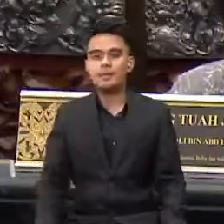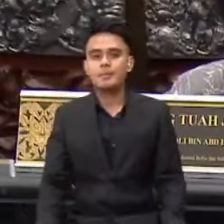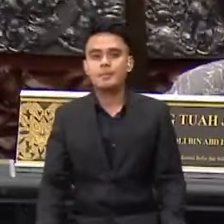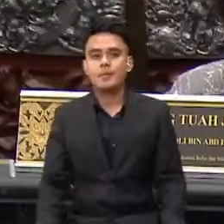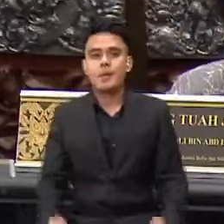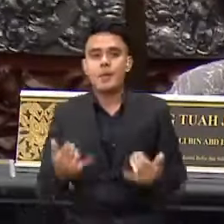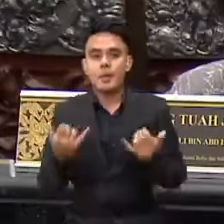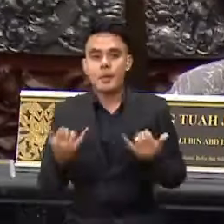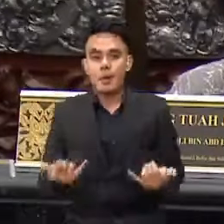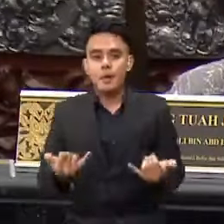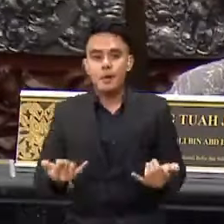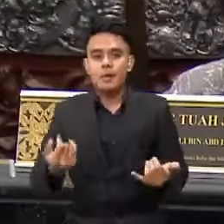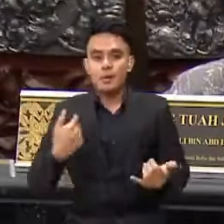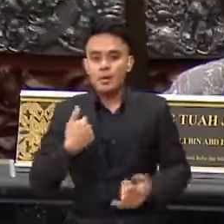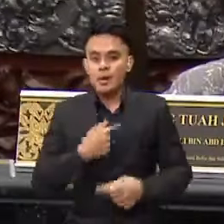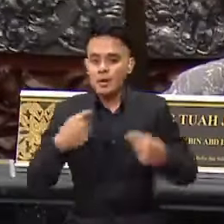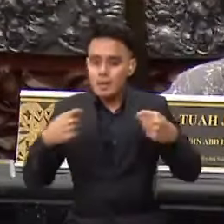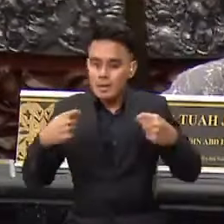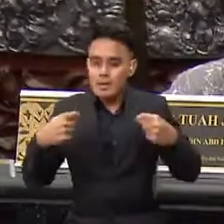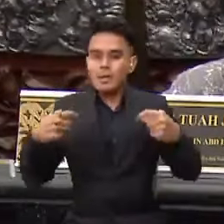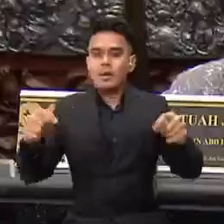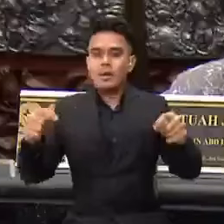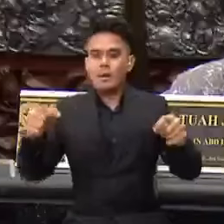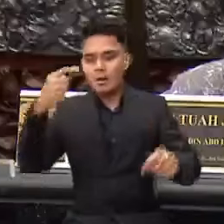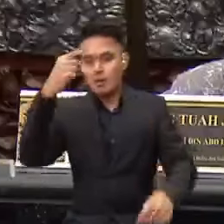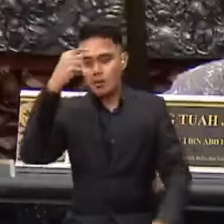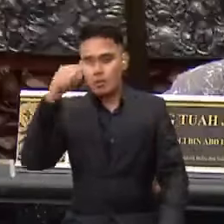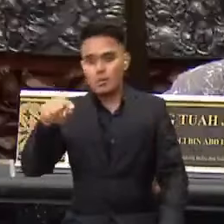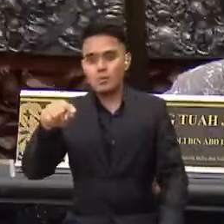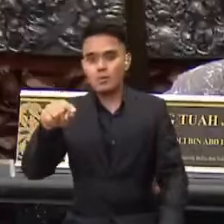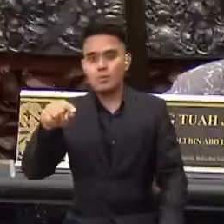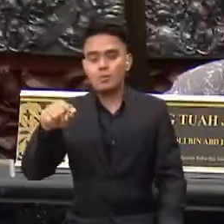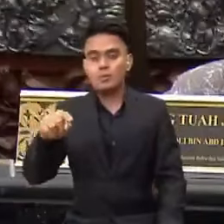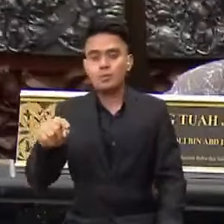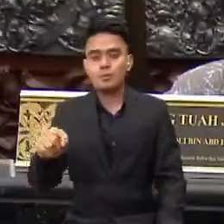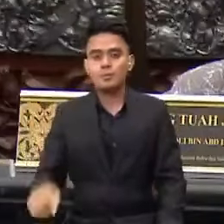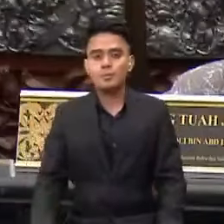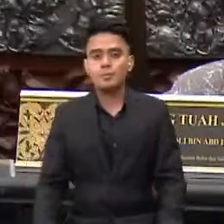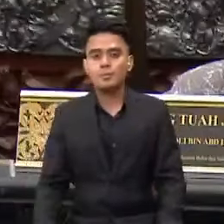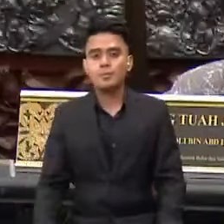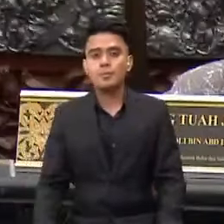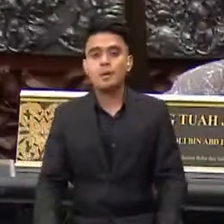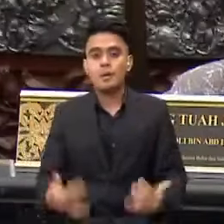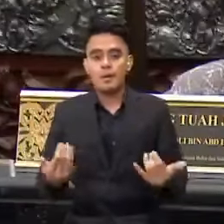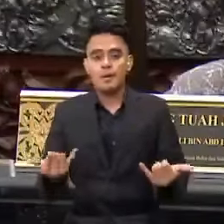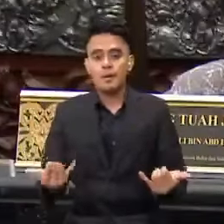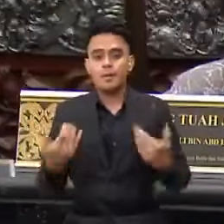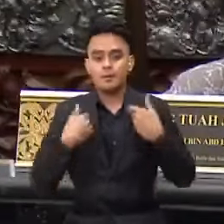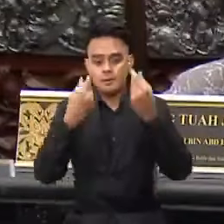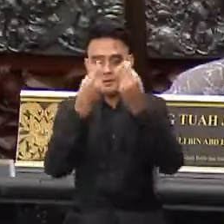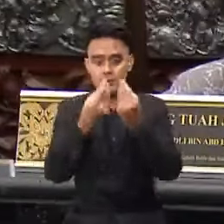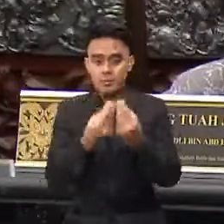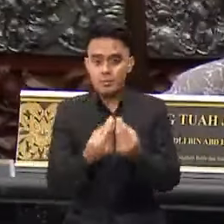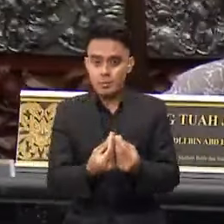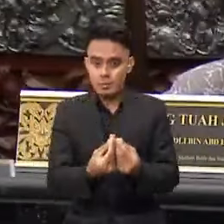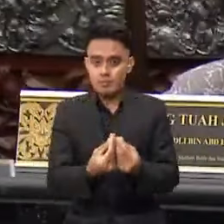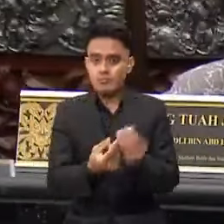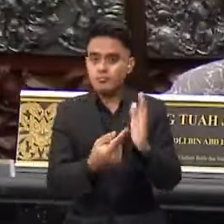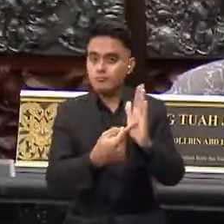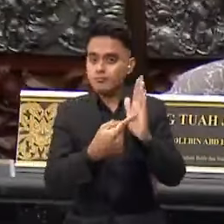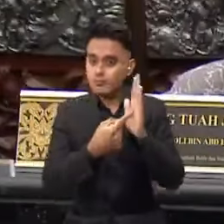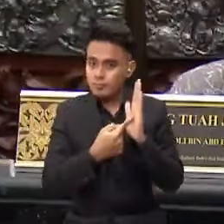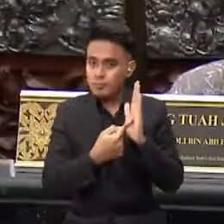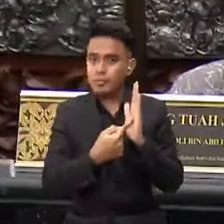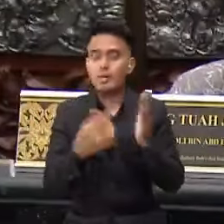sekarang ini kita cuba untuk mengikut statistik yang kita ada, graduan